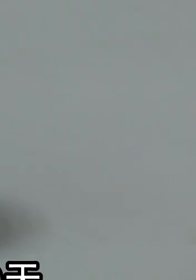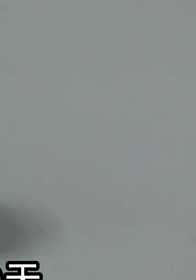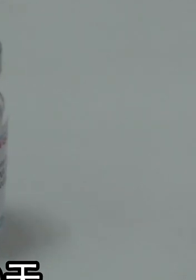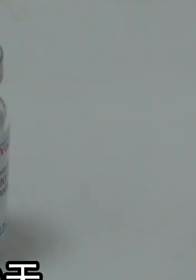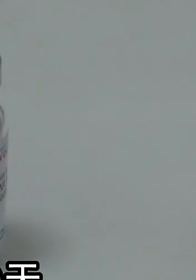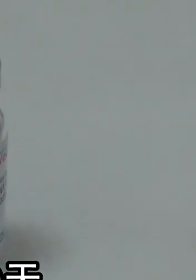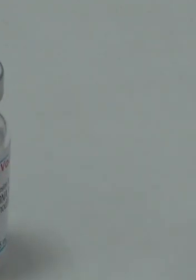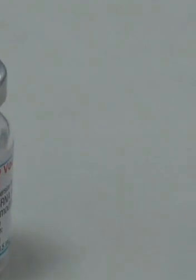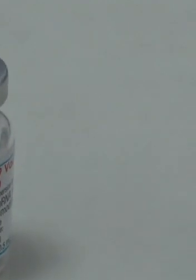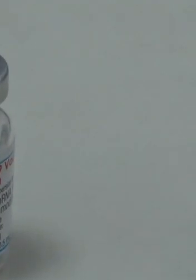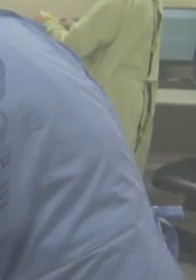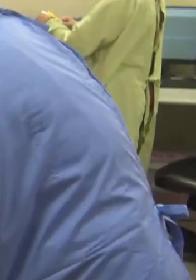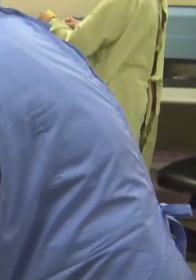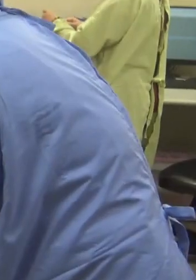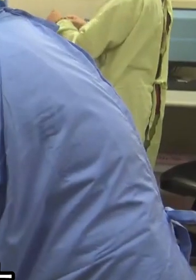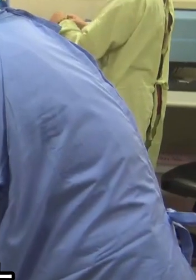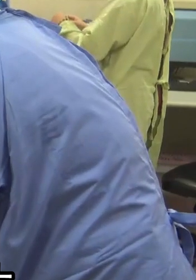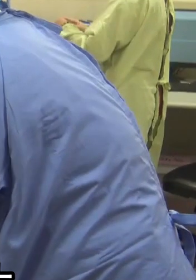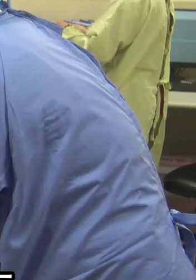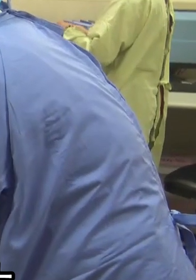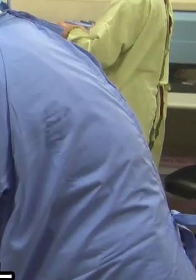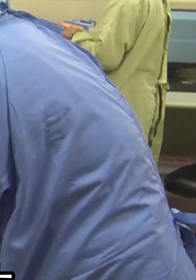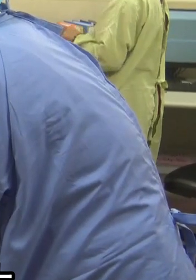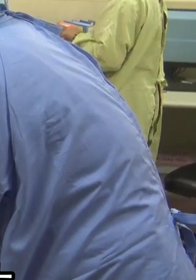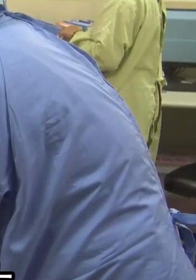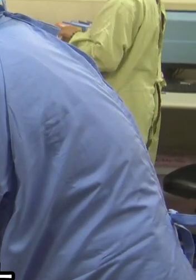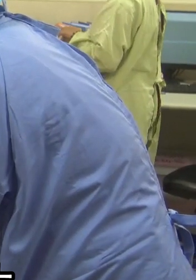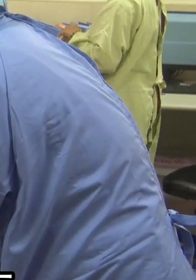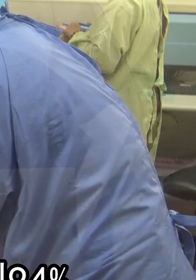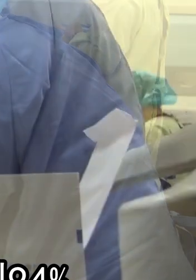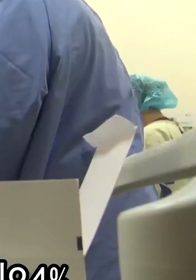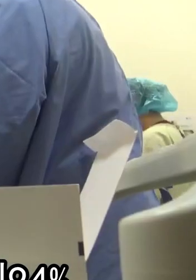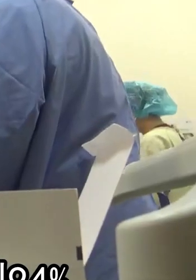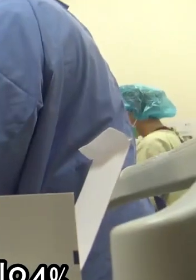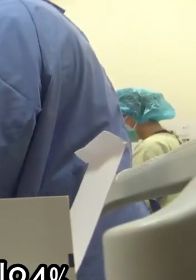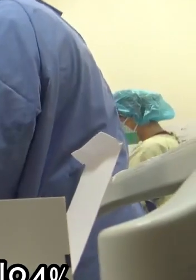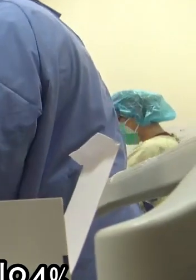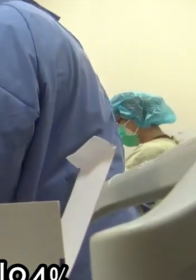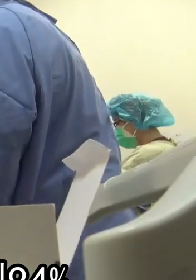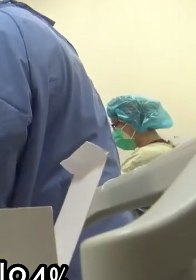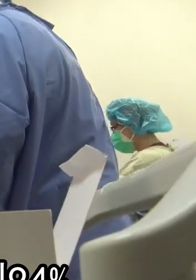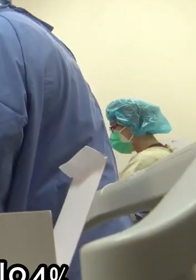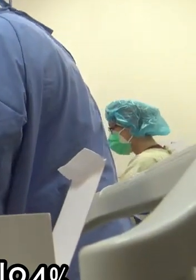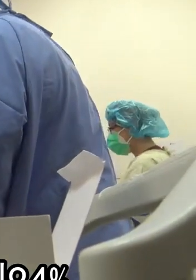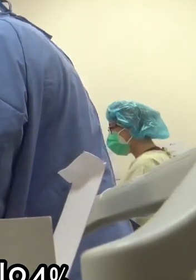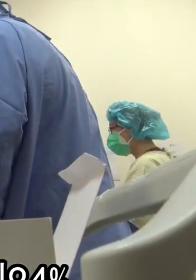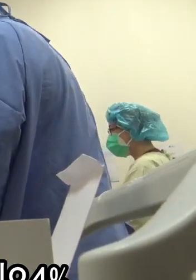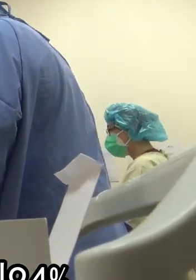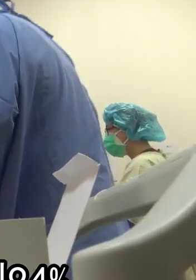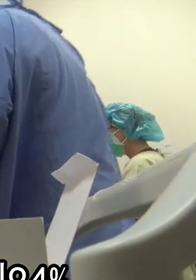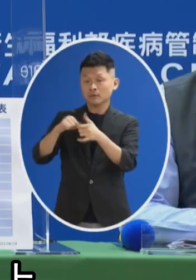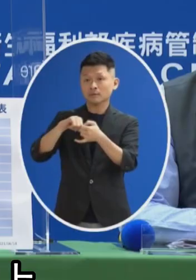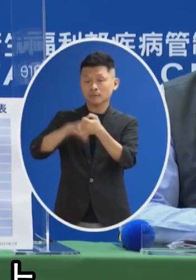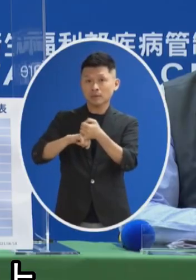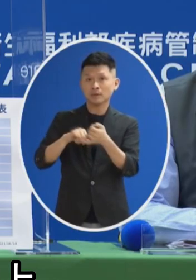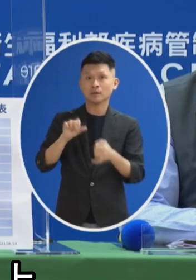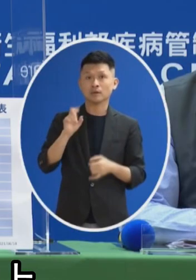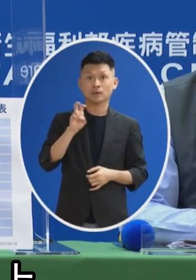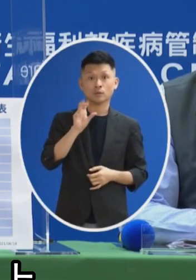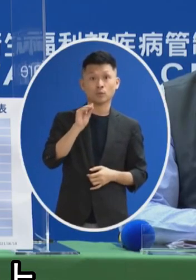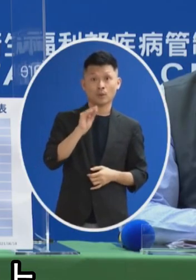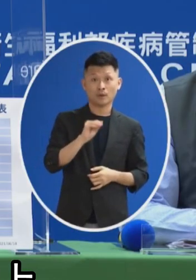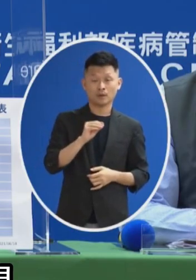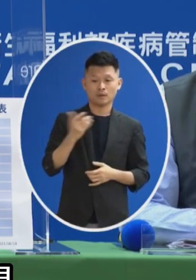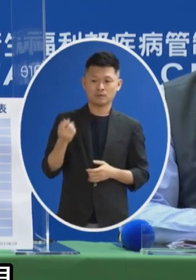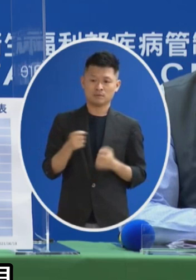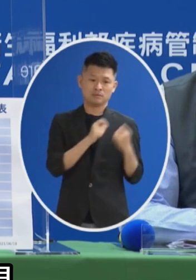放30天，两剂施打时间至少得间隔28天以上，疫苗保护力就可以达到94%。陈松在今天记